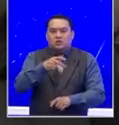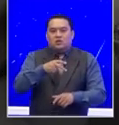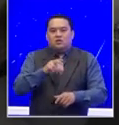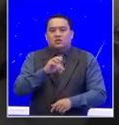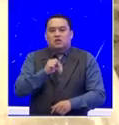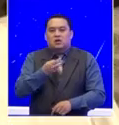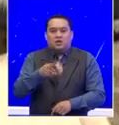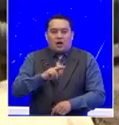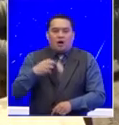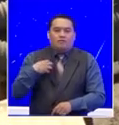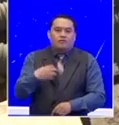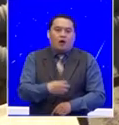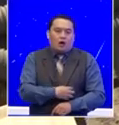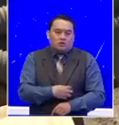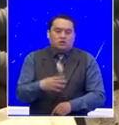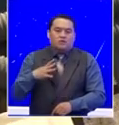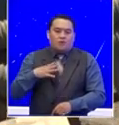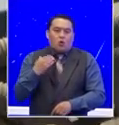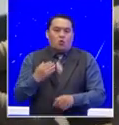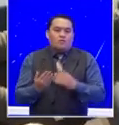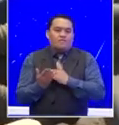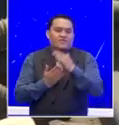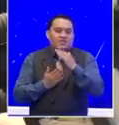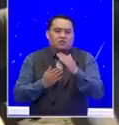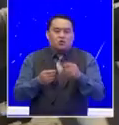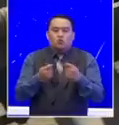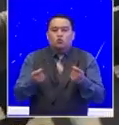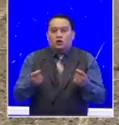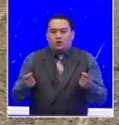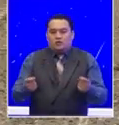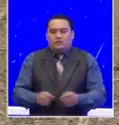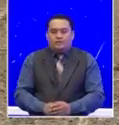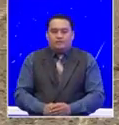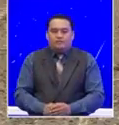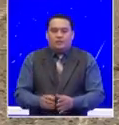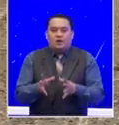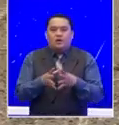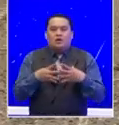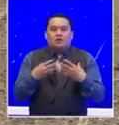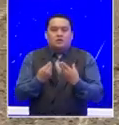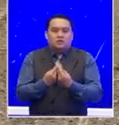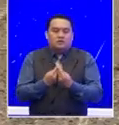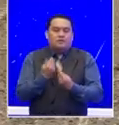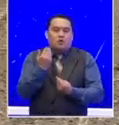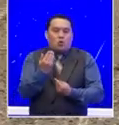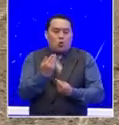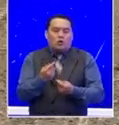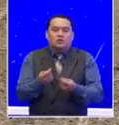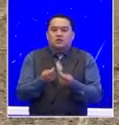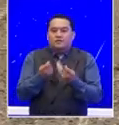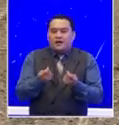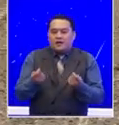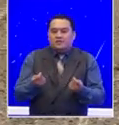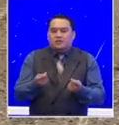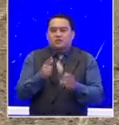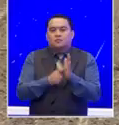Франции, лидирующими в производстве высокоурожайных сортов этой культуры. Семена сахарной свеклы субсидируются на